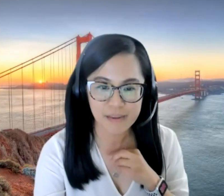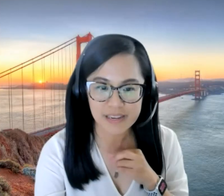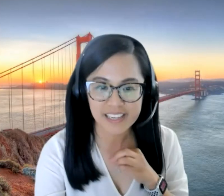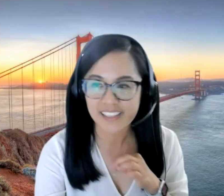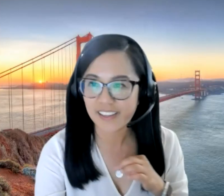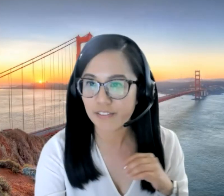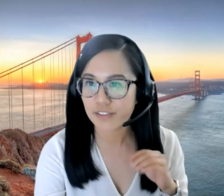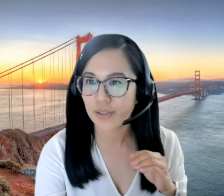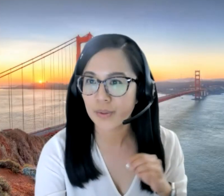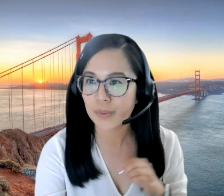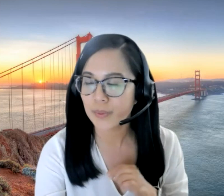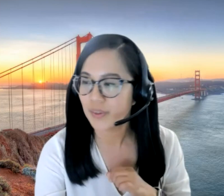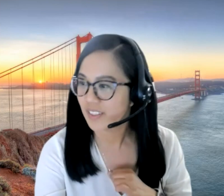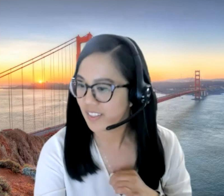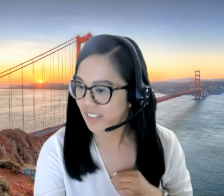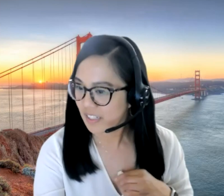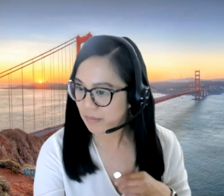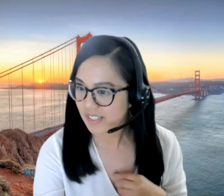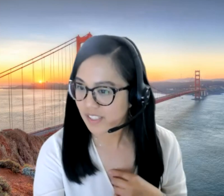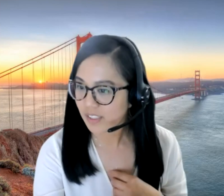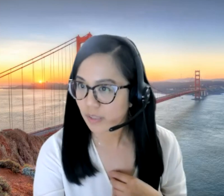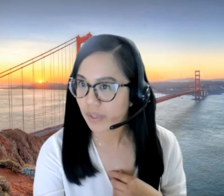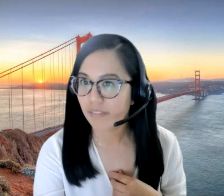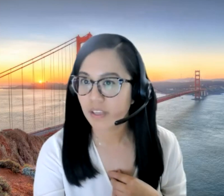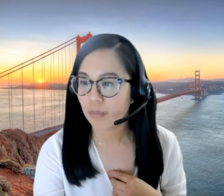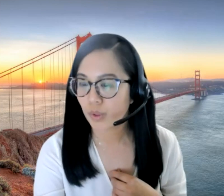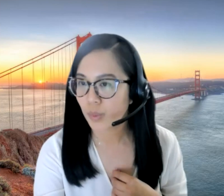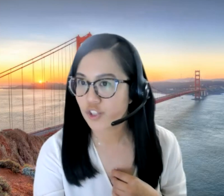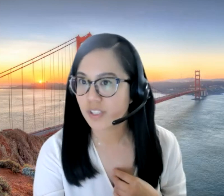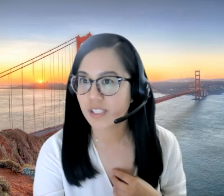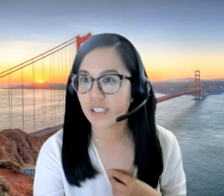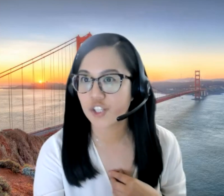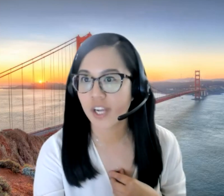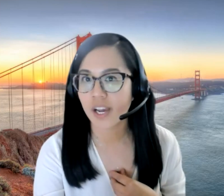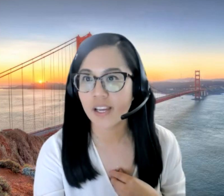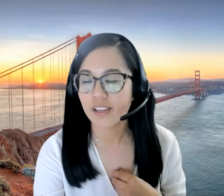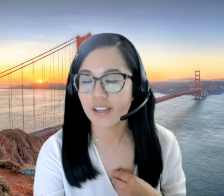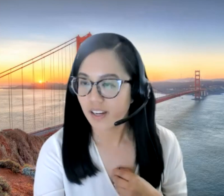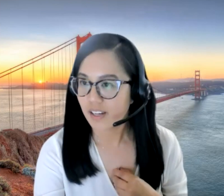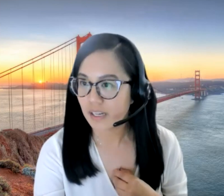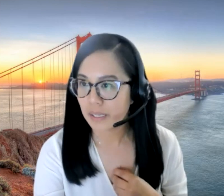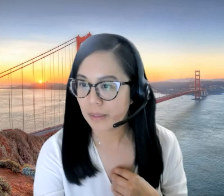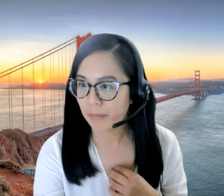Peter, I'm going to hand it off to you. It doesn't look like we have any more questions in the chat.